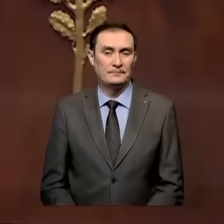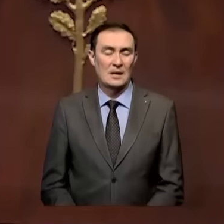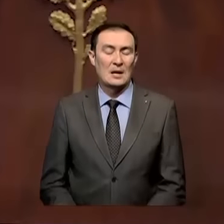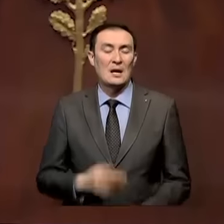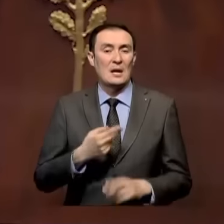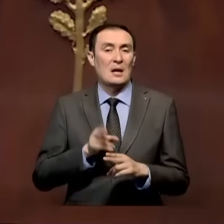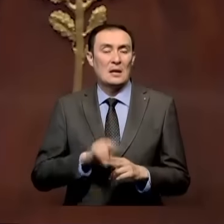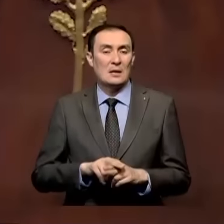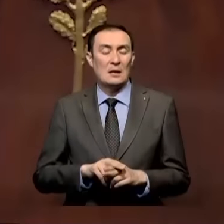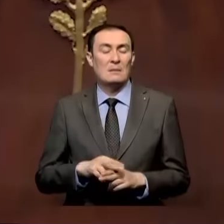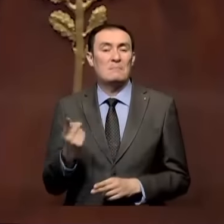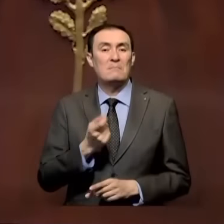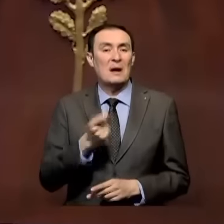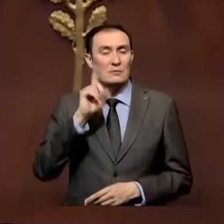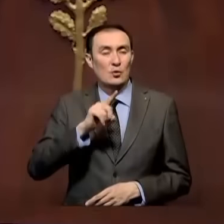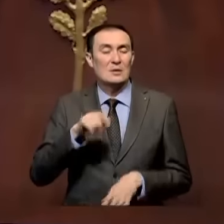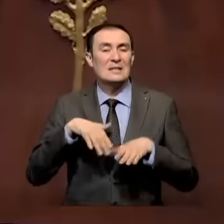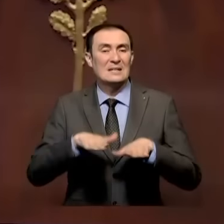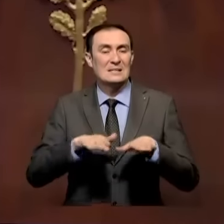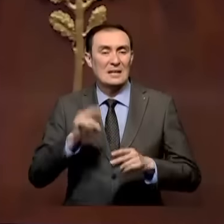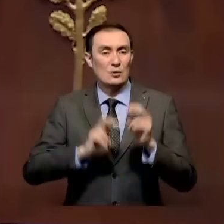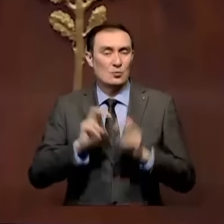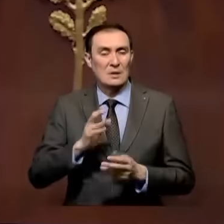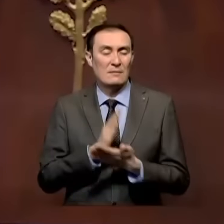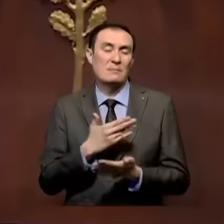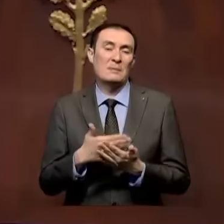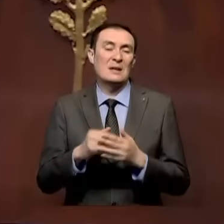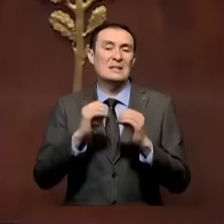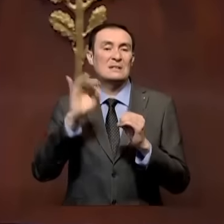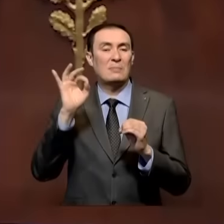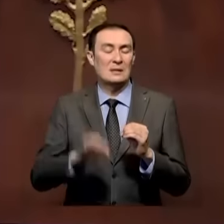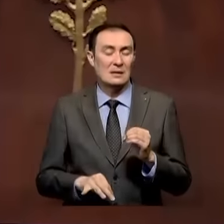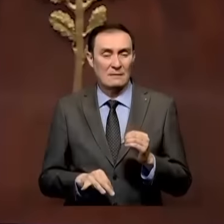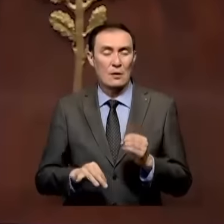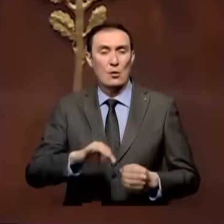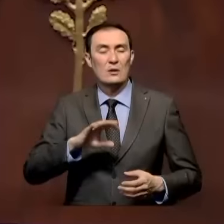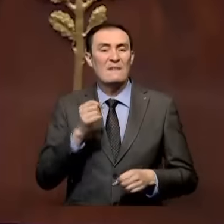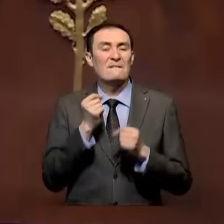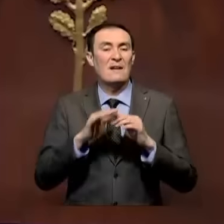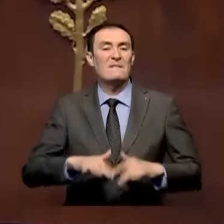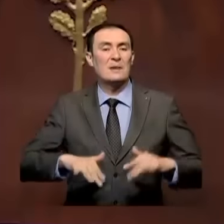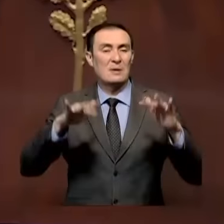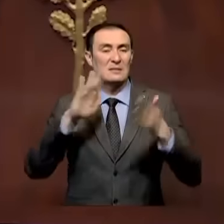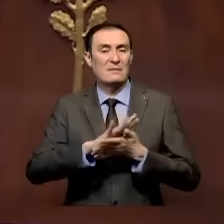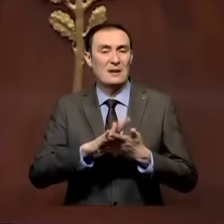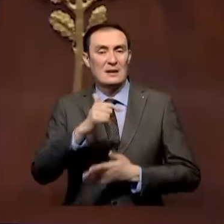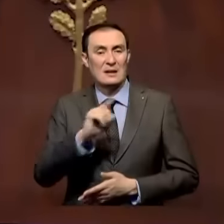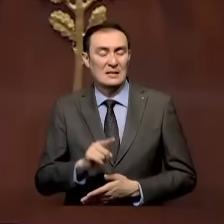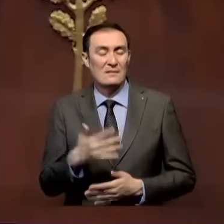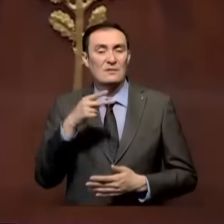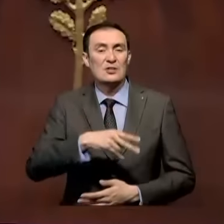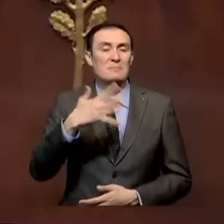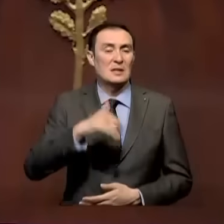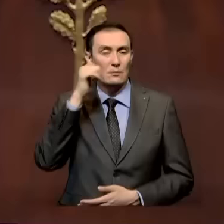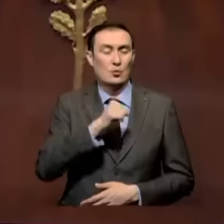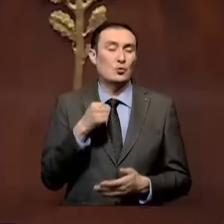Это остается малоизвестным, но текстильная индустрия сегодня представляет примерно 10% от всех выбросов парниковых газов и к